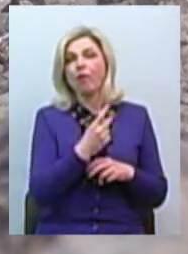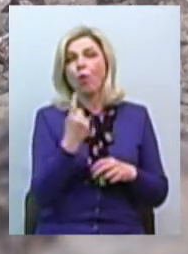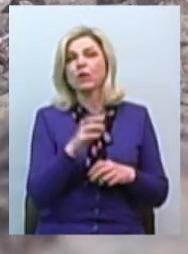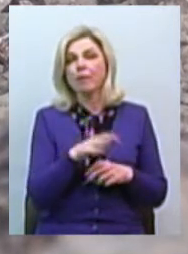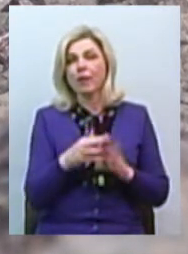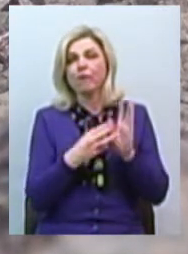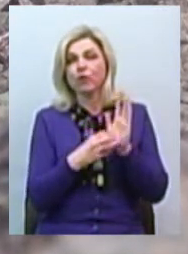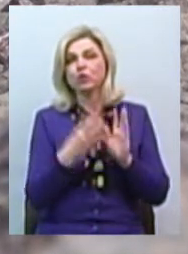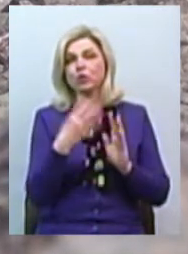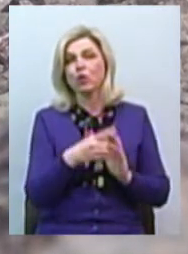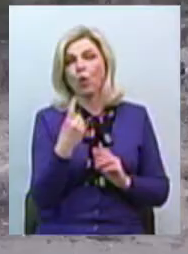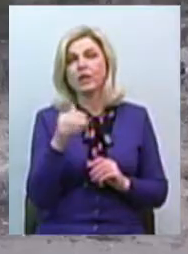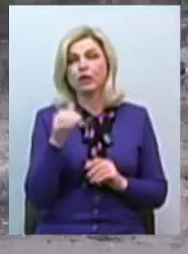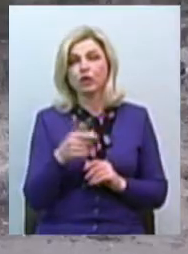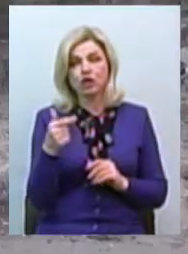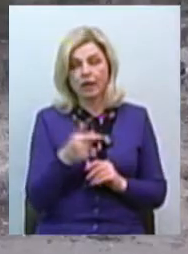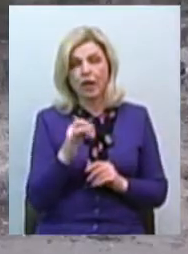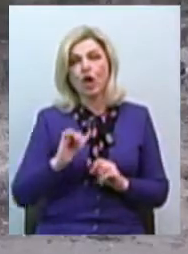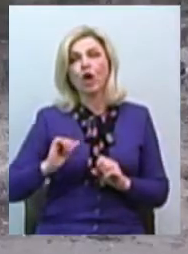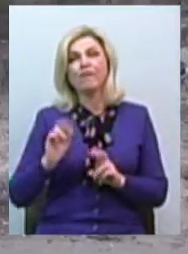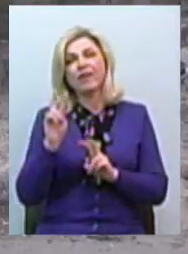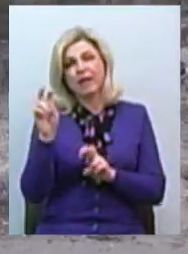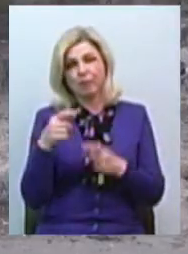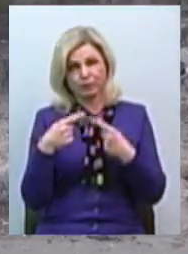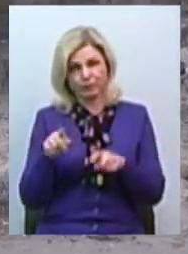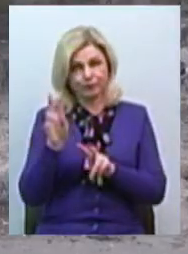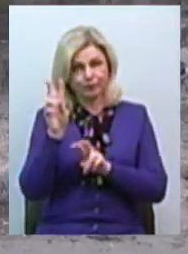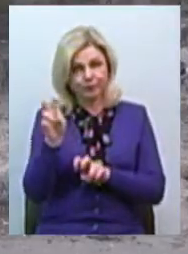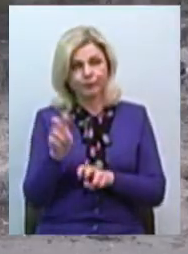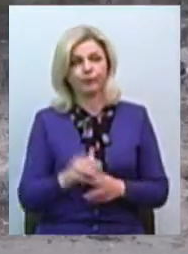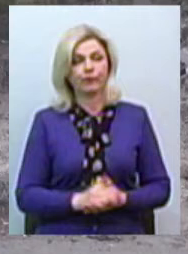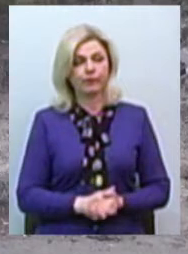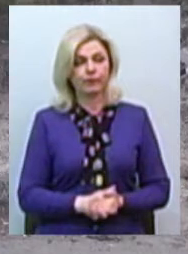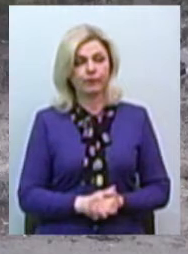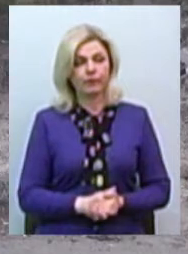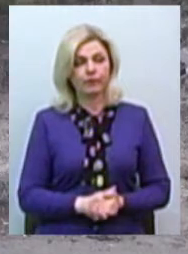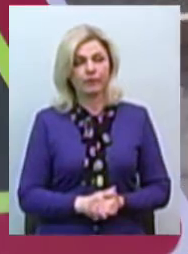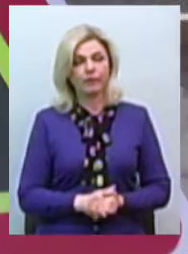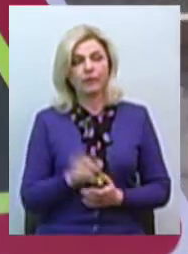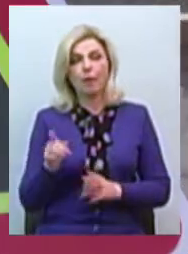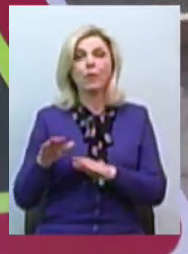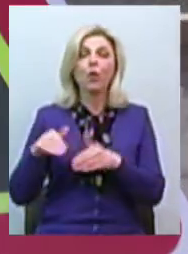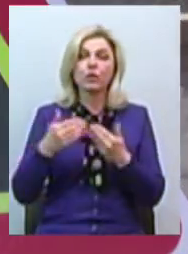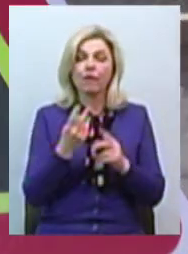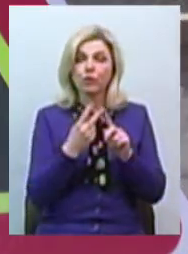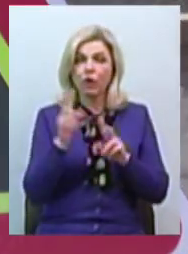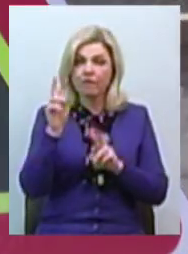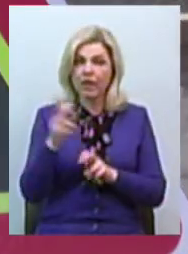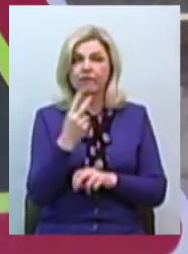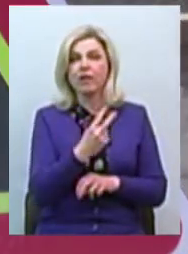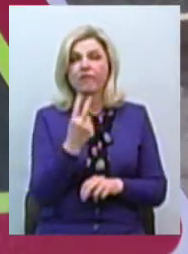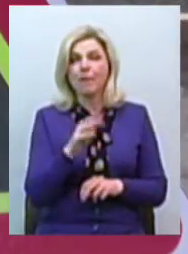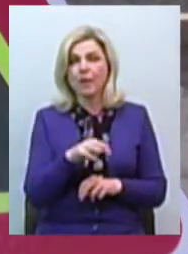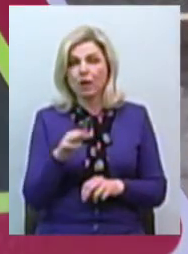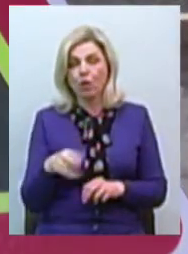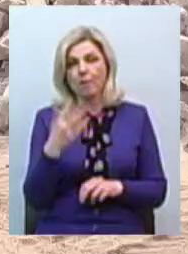841 тисячу гривень і товариство з обмеженою відповідальністю «Новіком Інновейшн», який запропонував 22 мільйони